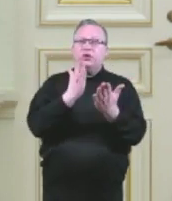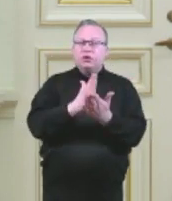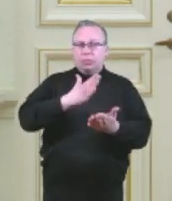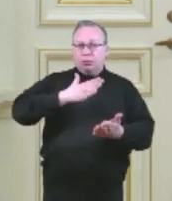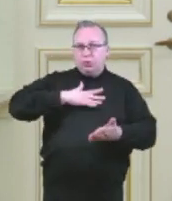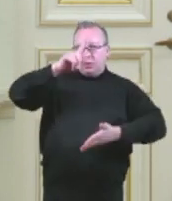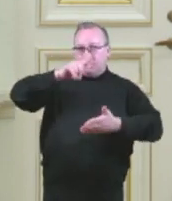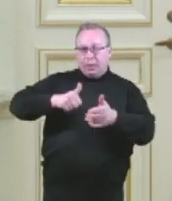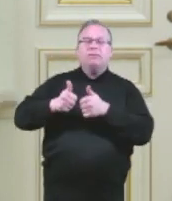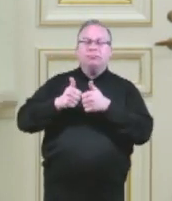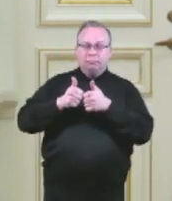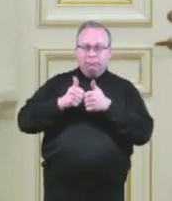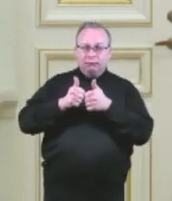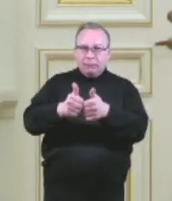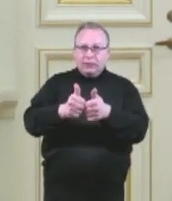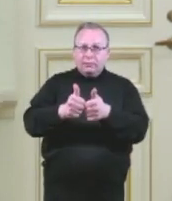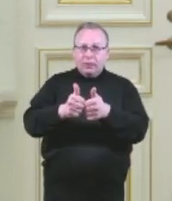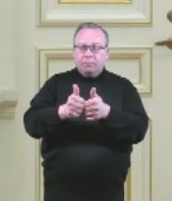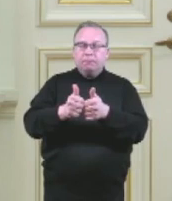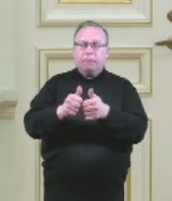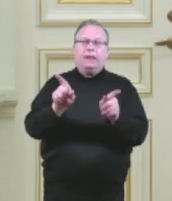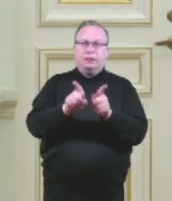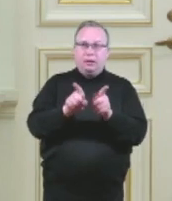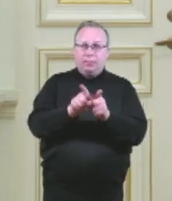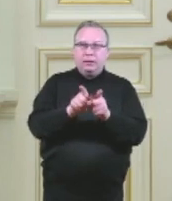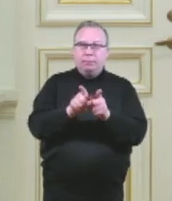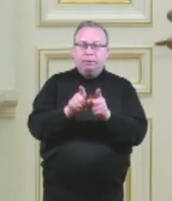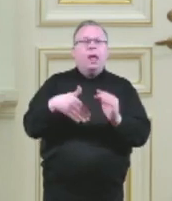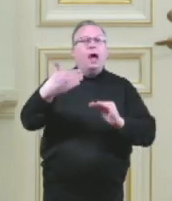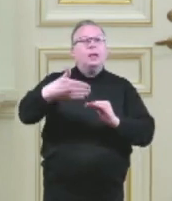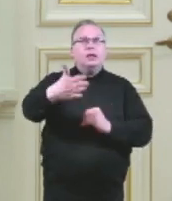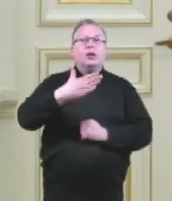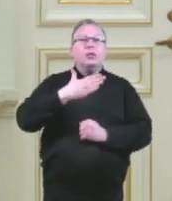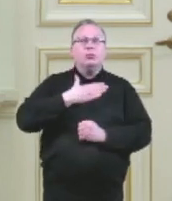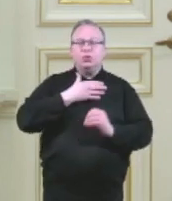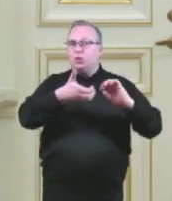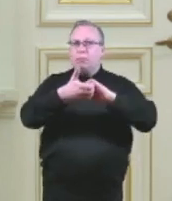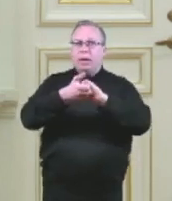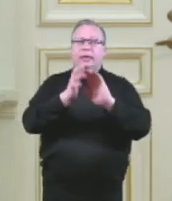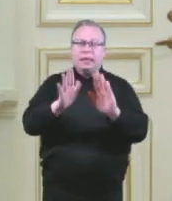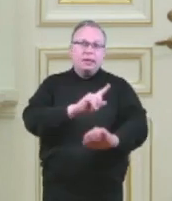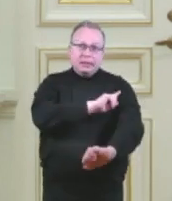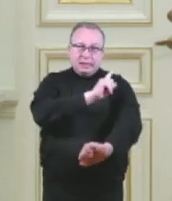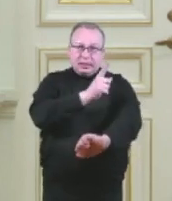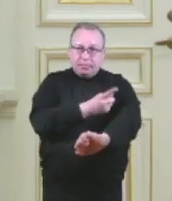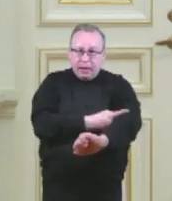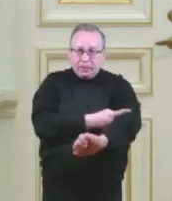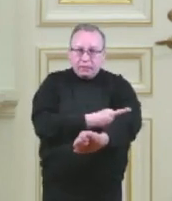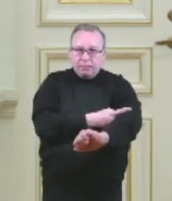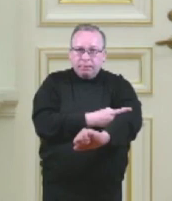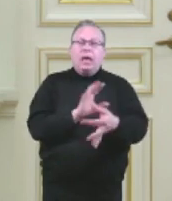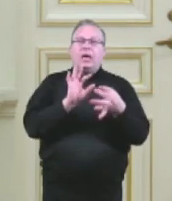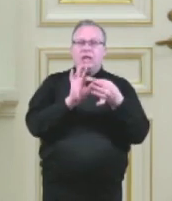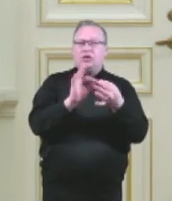patikimi sąjungininkai ir partneriai. Tikiu, kad ateityje mūsų bendrystė tik tai stiprės ir